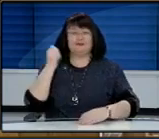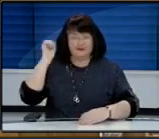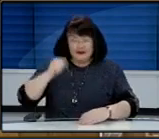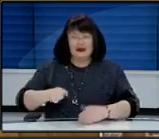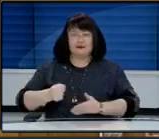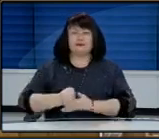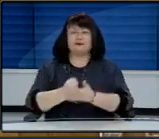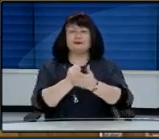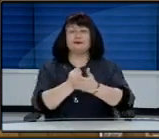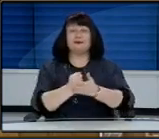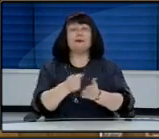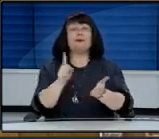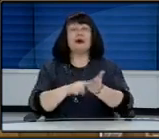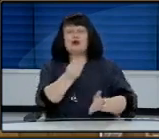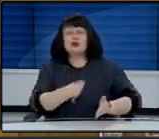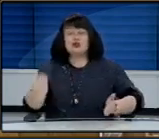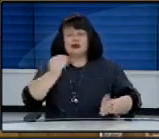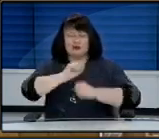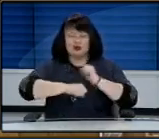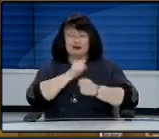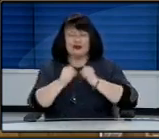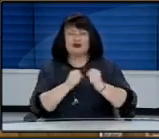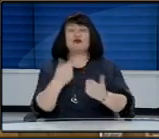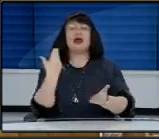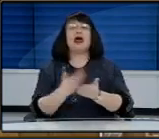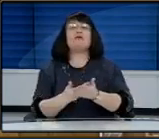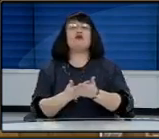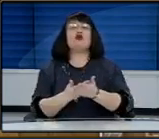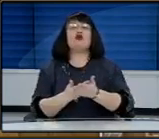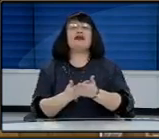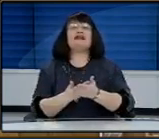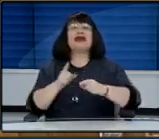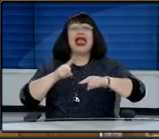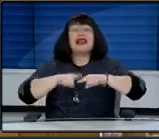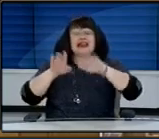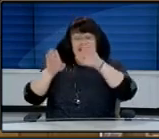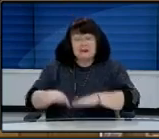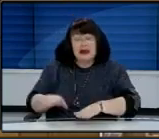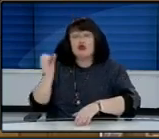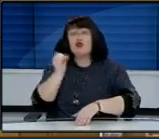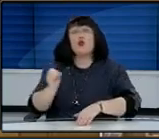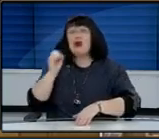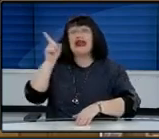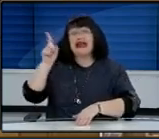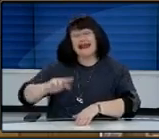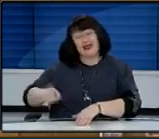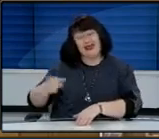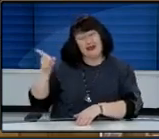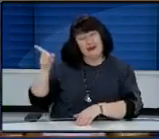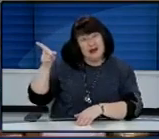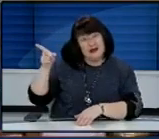γίνει το παν για να στηρίξουμε ενεργά την ελληνική κοινότητα της Ουκρανίας στις δύσκολες στιγμές που